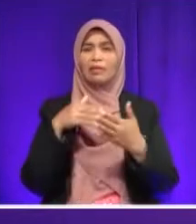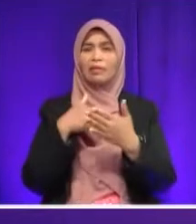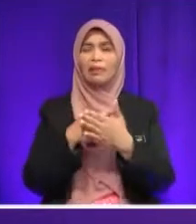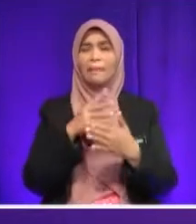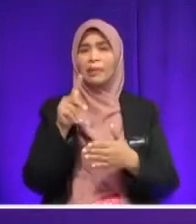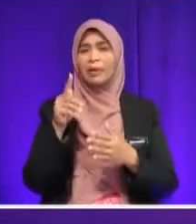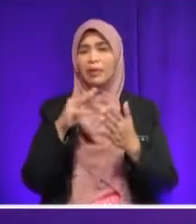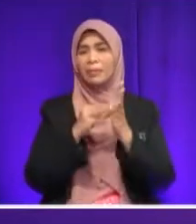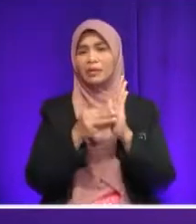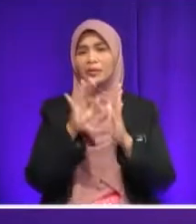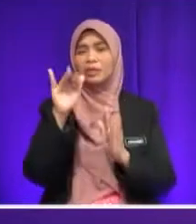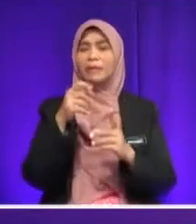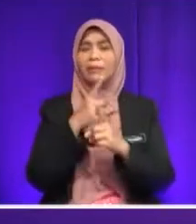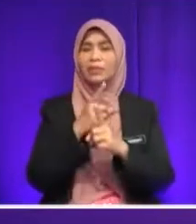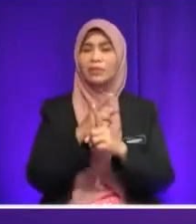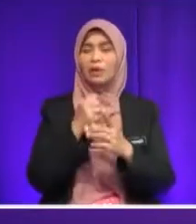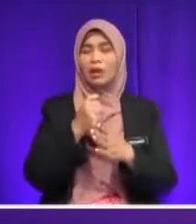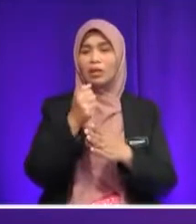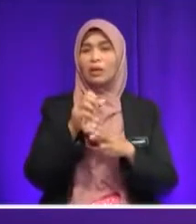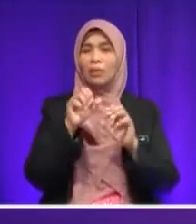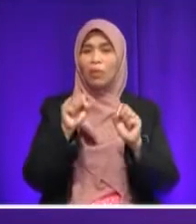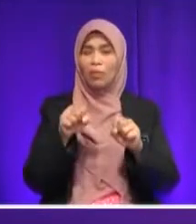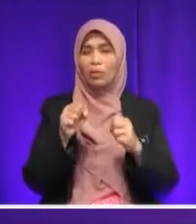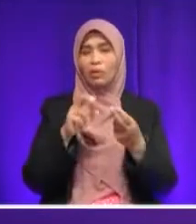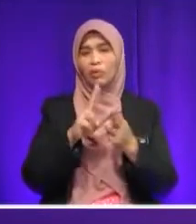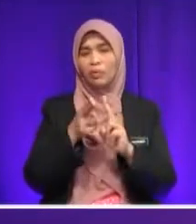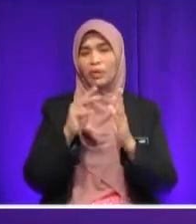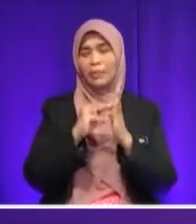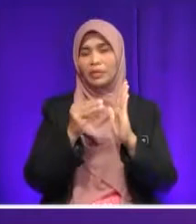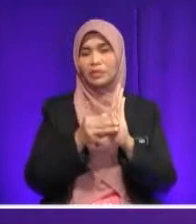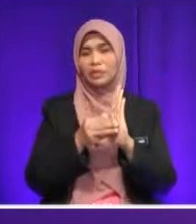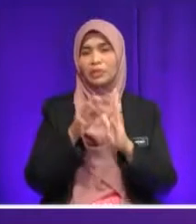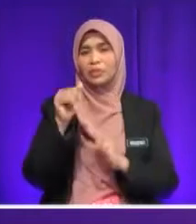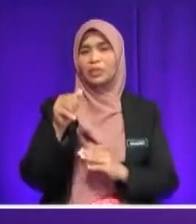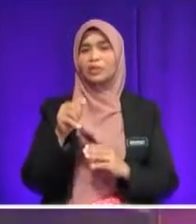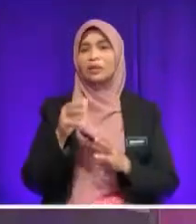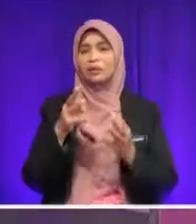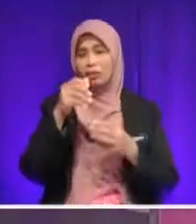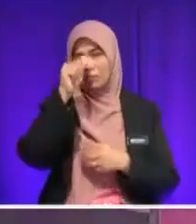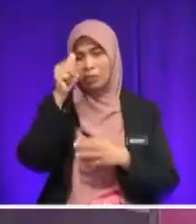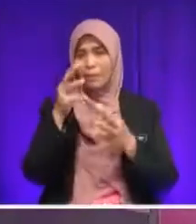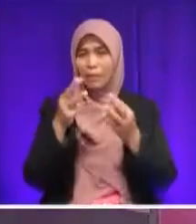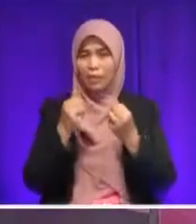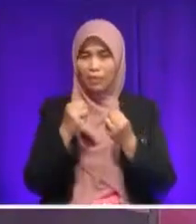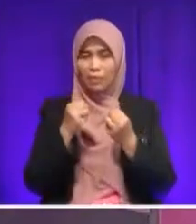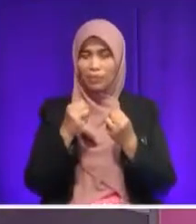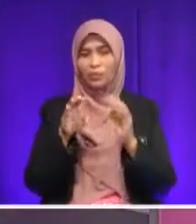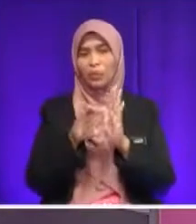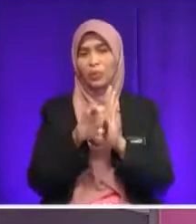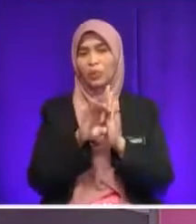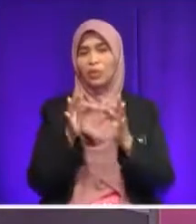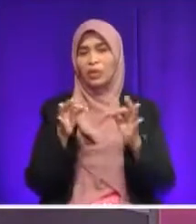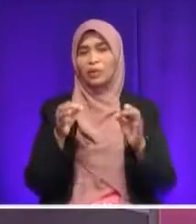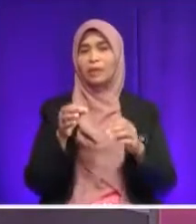yang sebenarnya atau boleh mengubah makna yang dikehendaki Allah subhanahuwata'ala ayat al-qur'an bukanya pendek adiknya